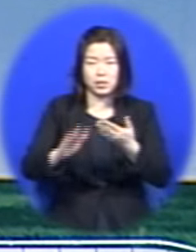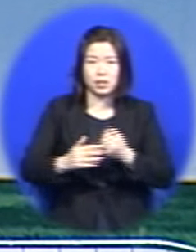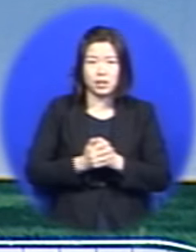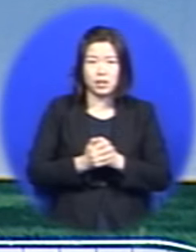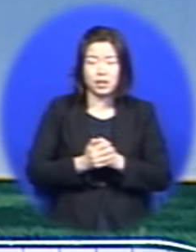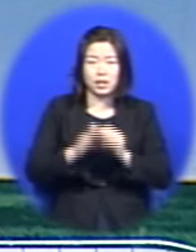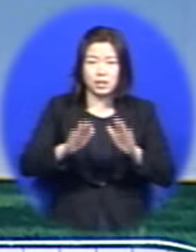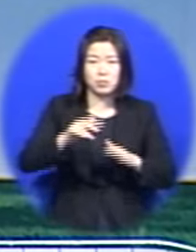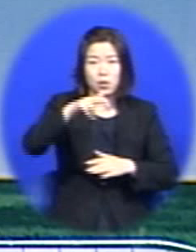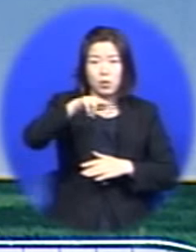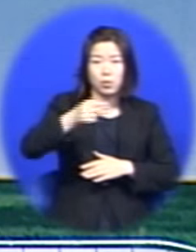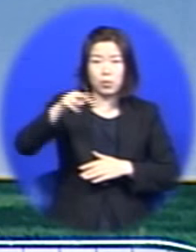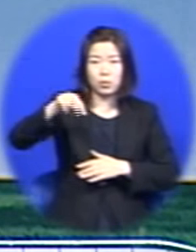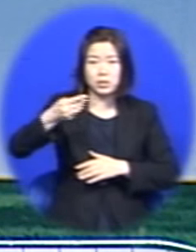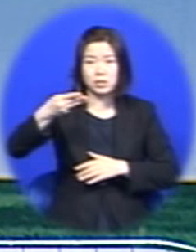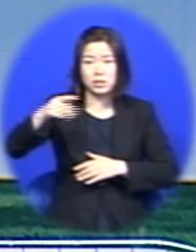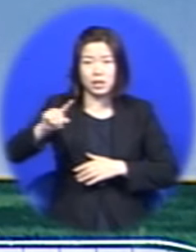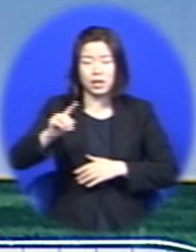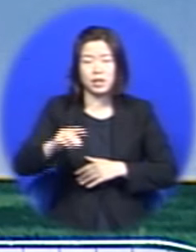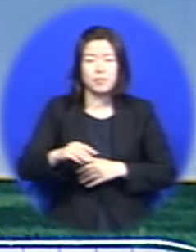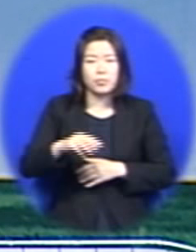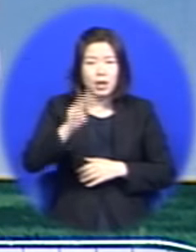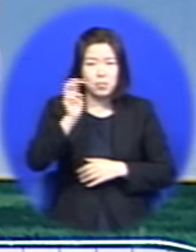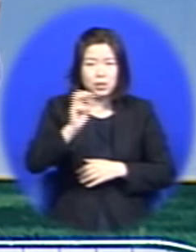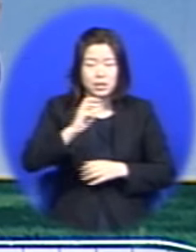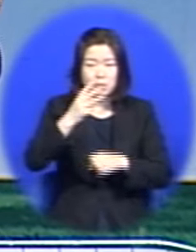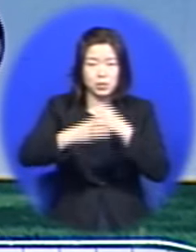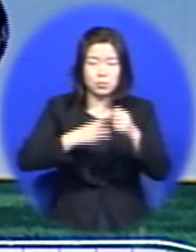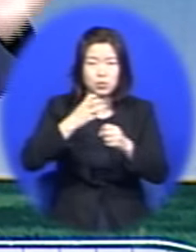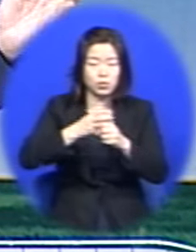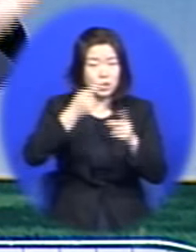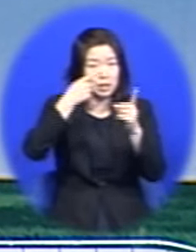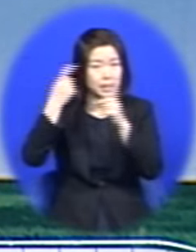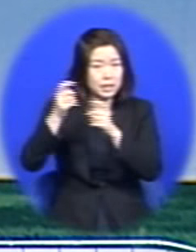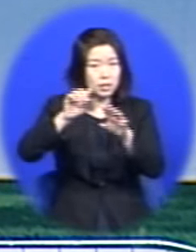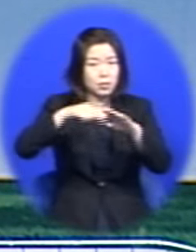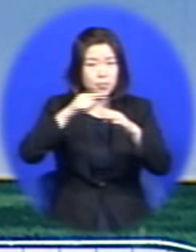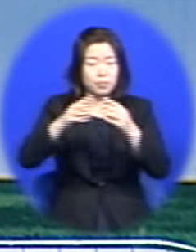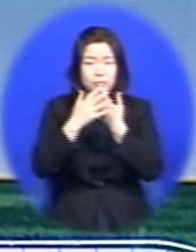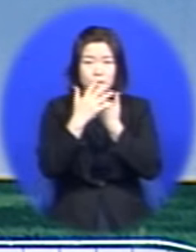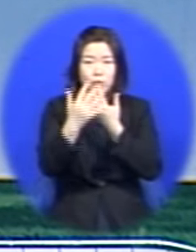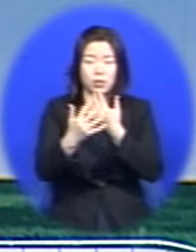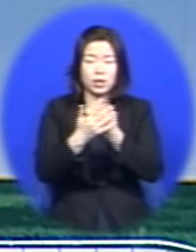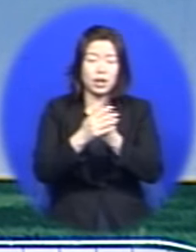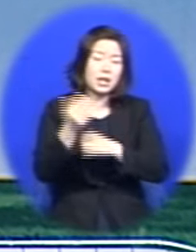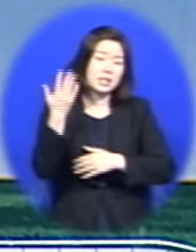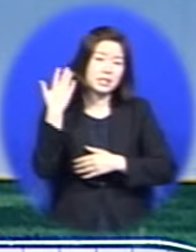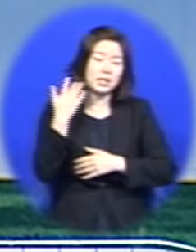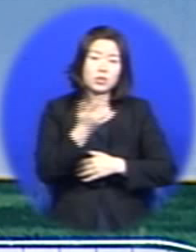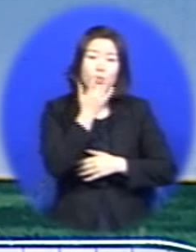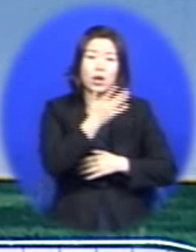이번 코스타 30주년 기념대회가 지난 화요일부터 목요일까지 있었습니다.